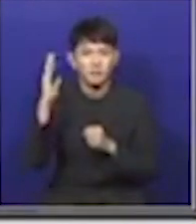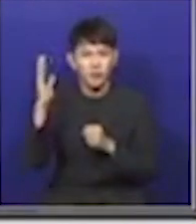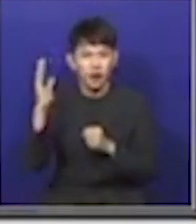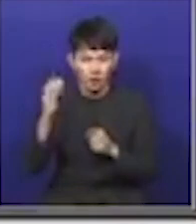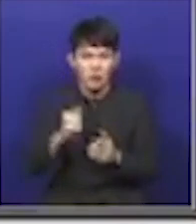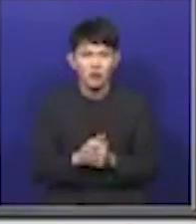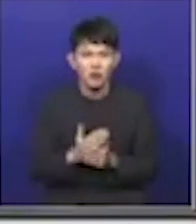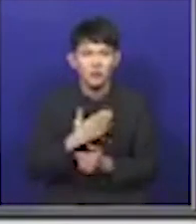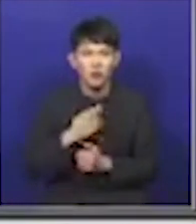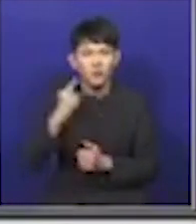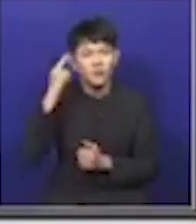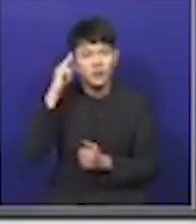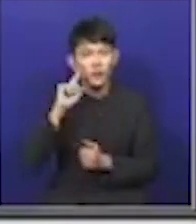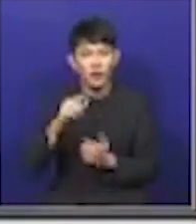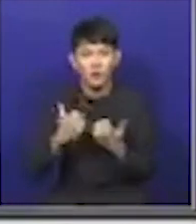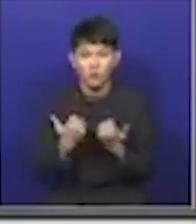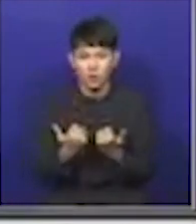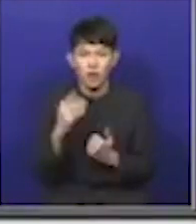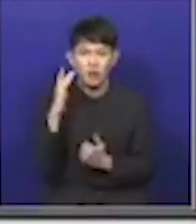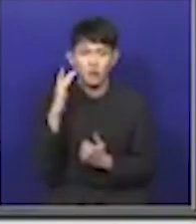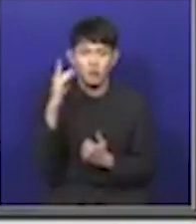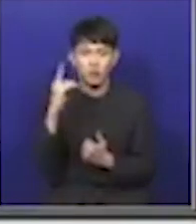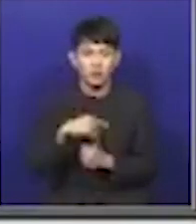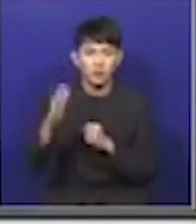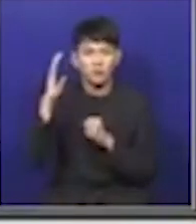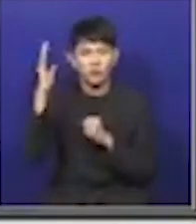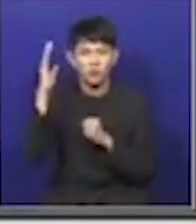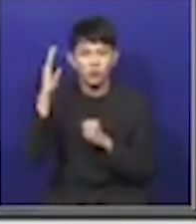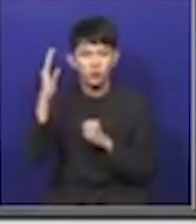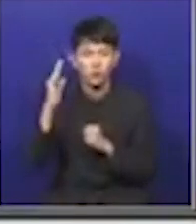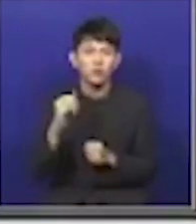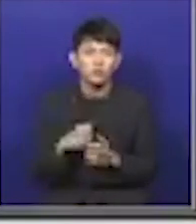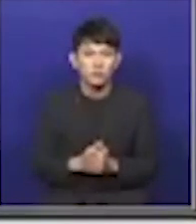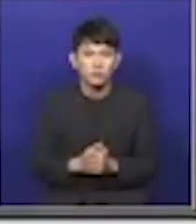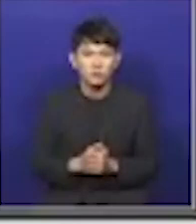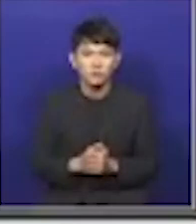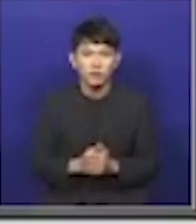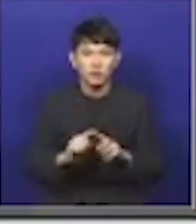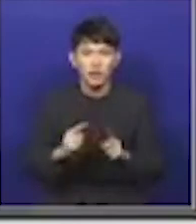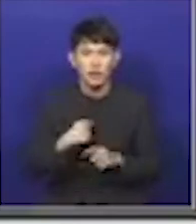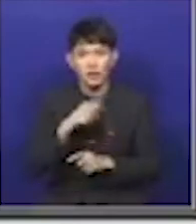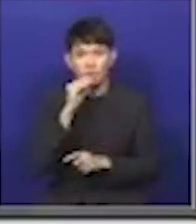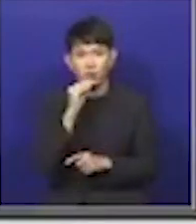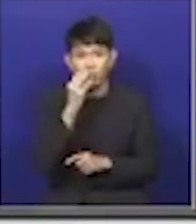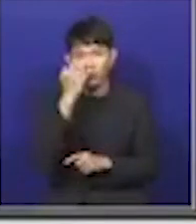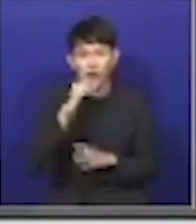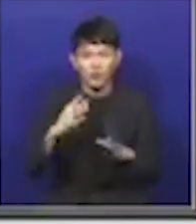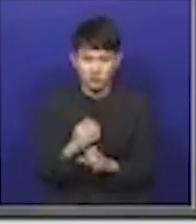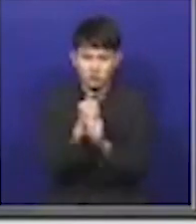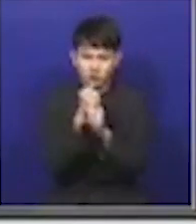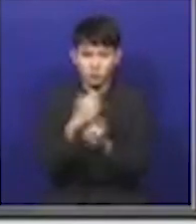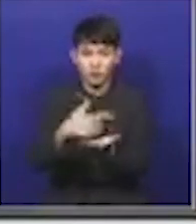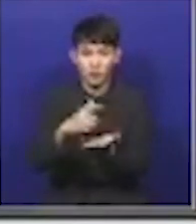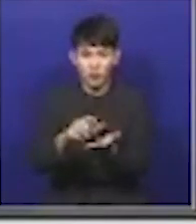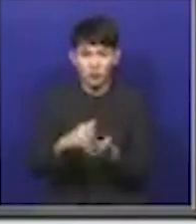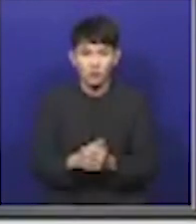ครับแล้วผมหวังว่าในวันนี้กับพรุ่งนี้เขายังจะพูดกันต่อฮะที่ผมมาพูดเนี่ยผมพยายามสรุปทั้งหมด